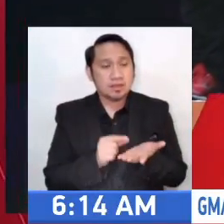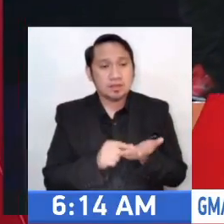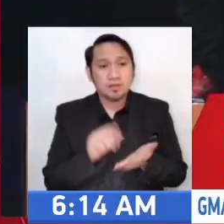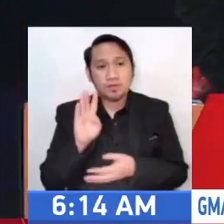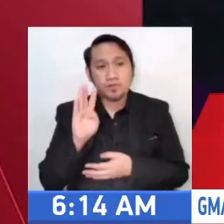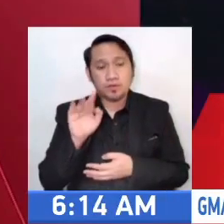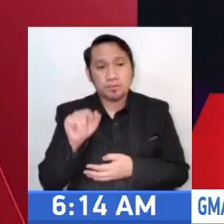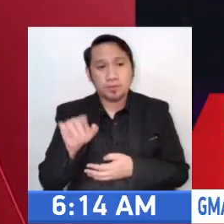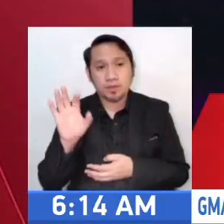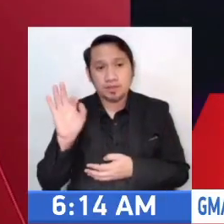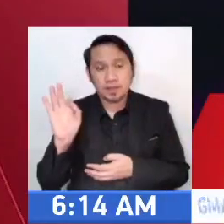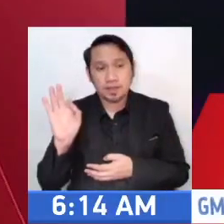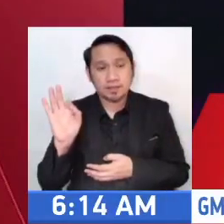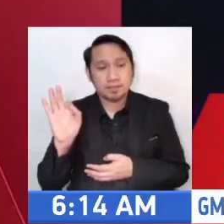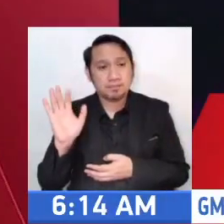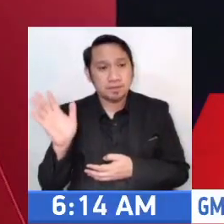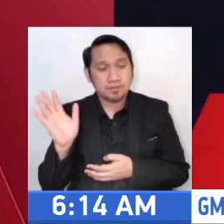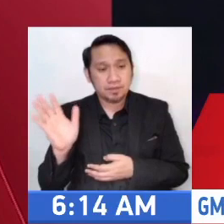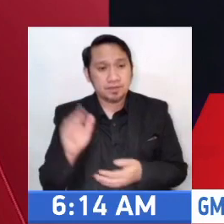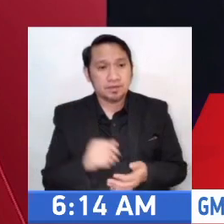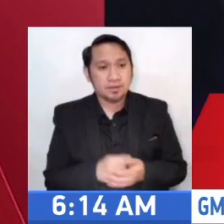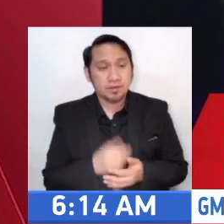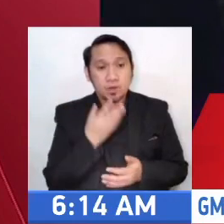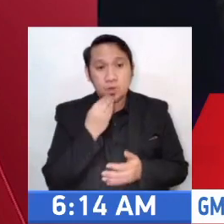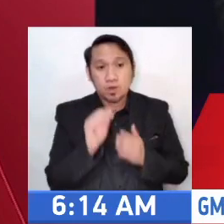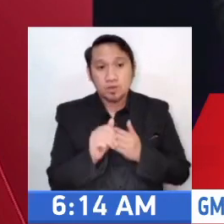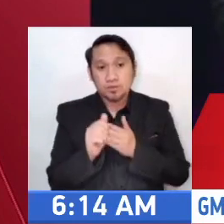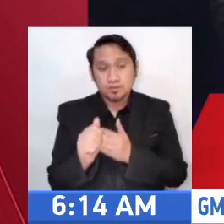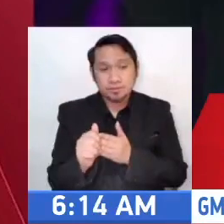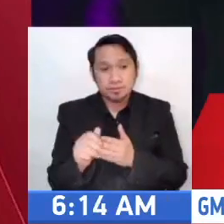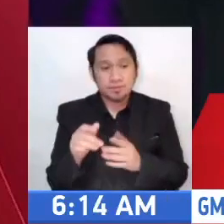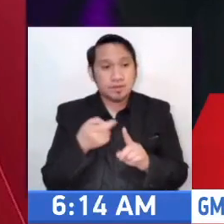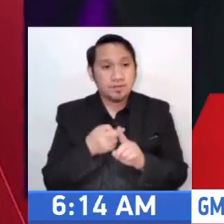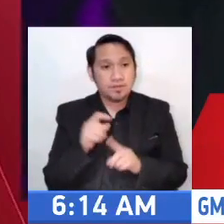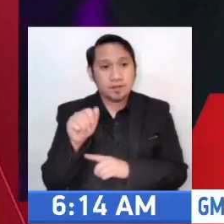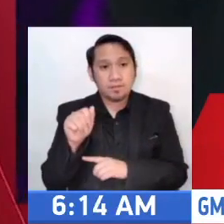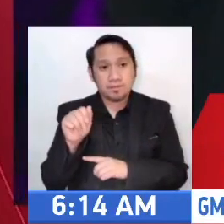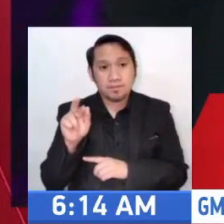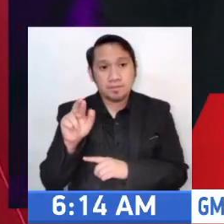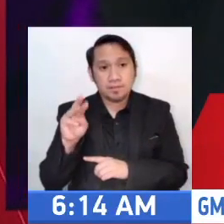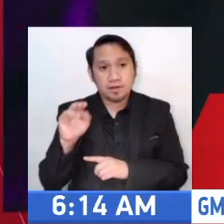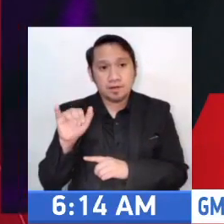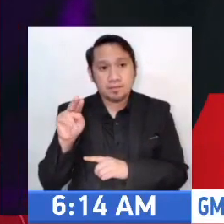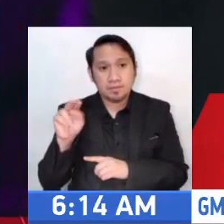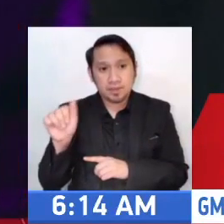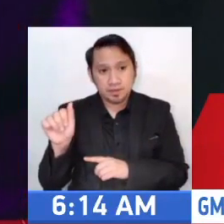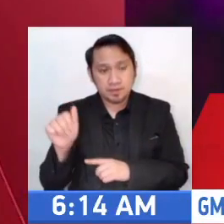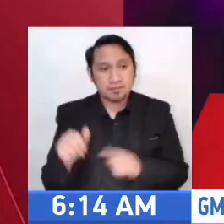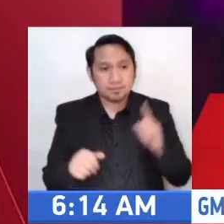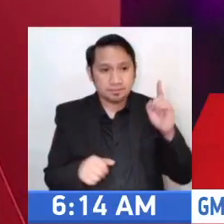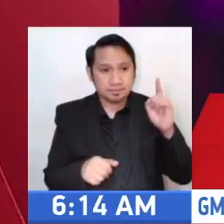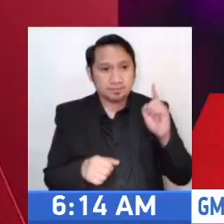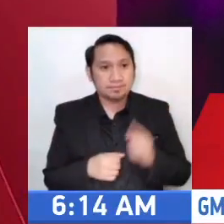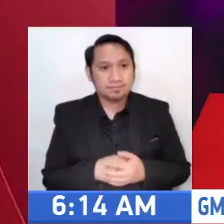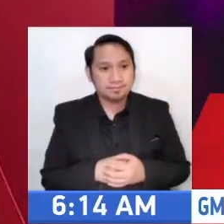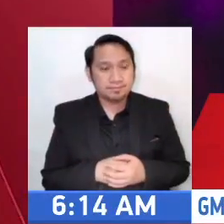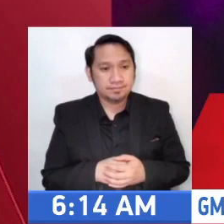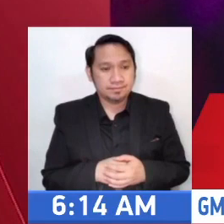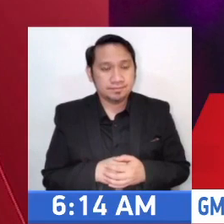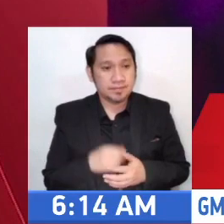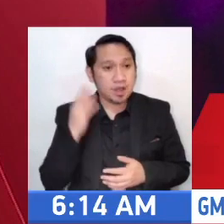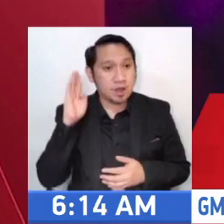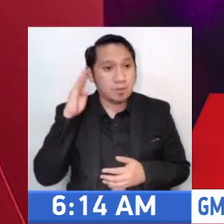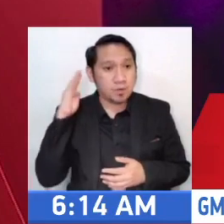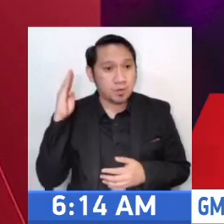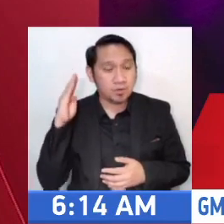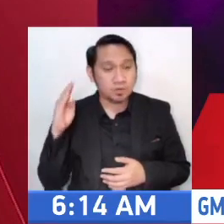14.950. Nanguna sa nasabing kategorya ang pambato ng Armenia na si Arthur Davtyan. Bronze medal naman ang nakuha ni Yulo